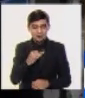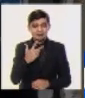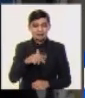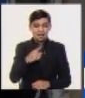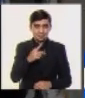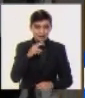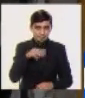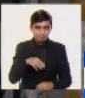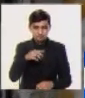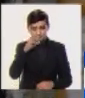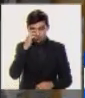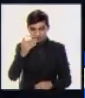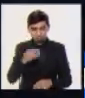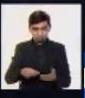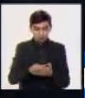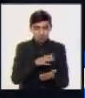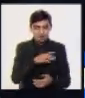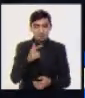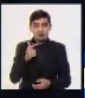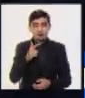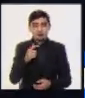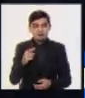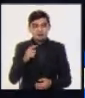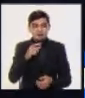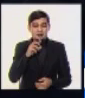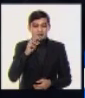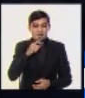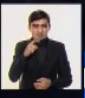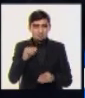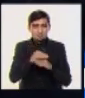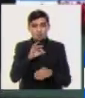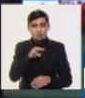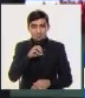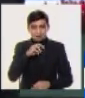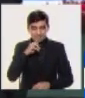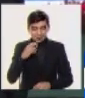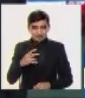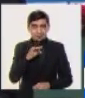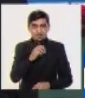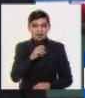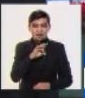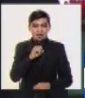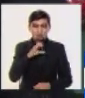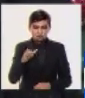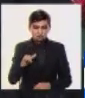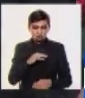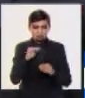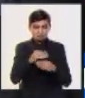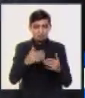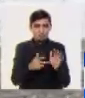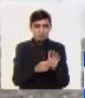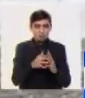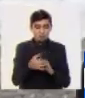бюджет. Сначала к голубому топливу подключили села Отиген и Харасу. И вот накануне Дня независимости еще 8 сел, в которых